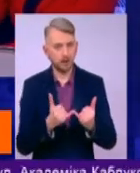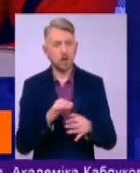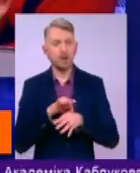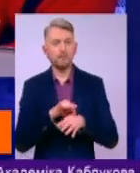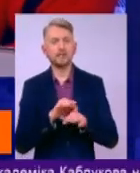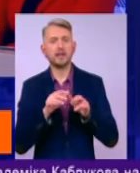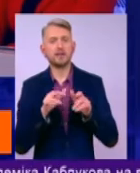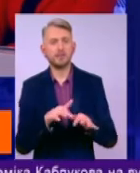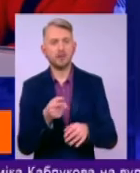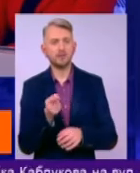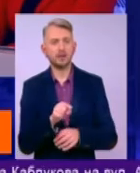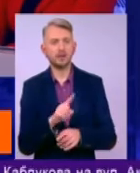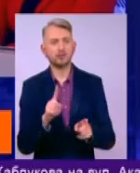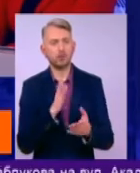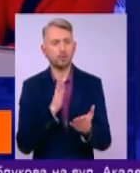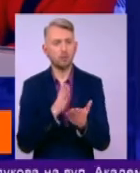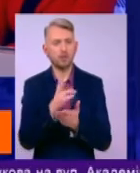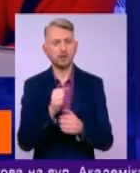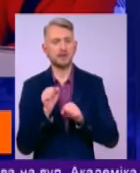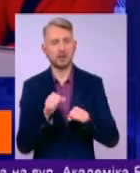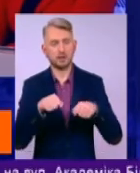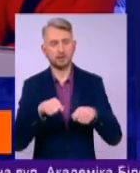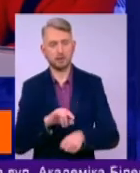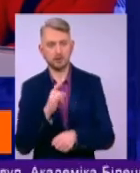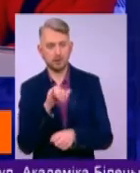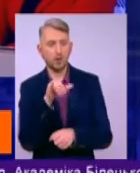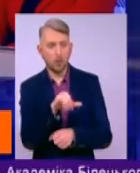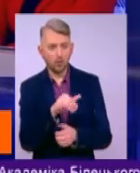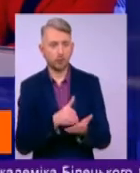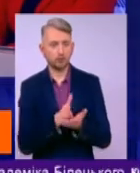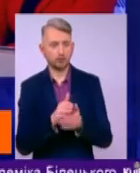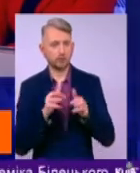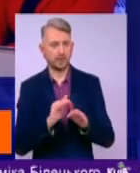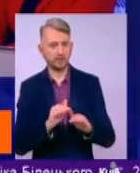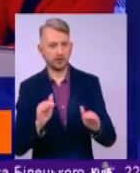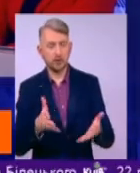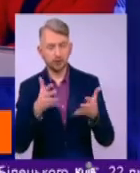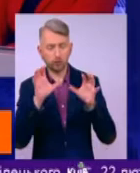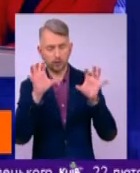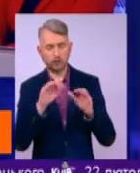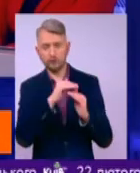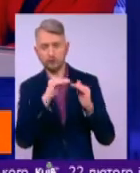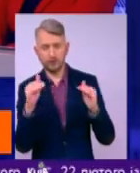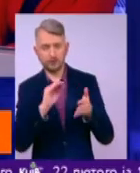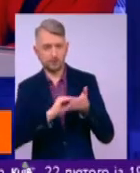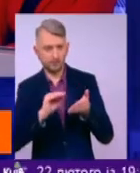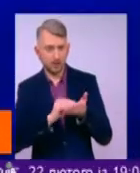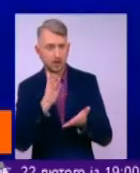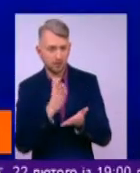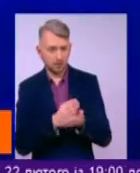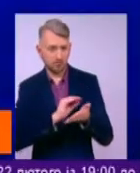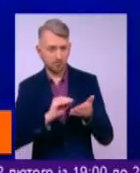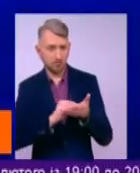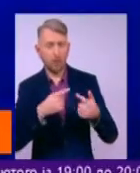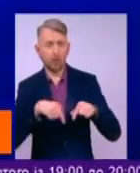справ тих, що спрямовані на захист прав дитини у службах у справах дітей. Тобто чітко на законодавчому рівні визначені ті органи,